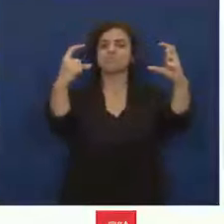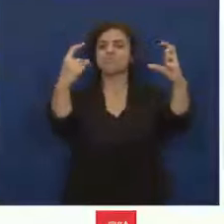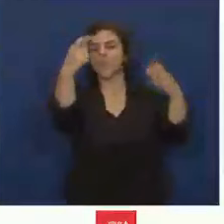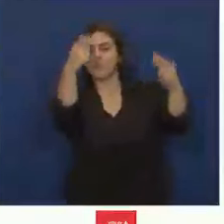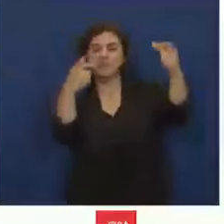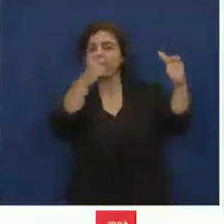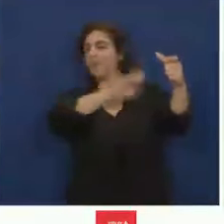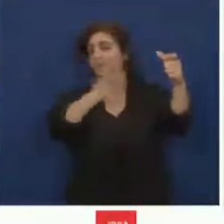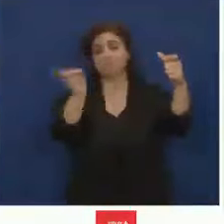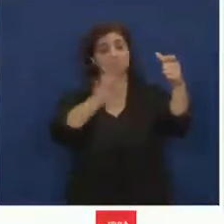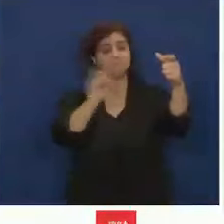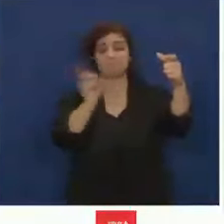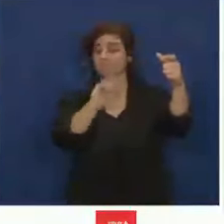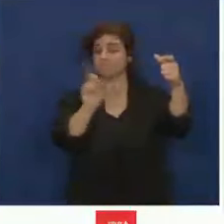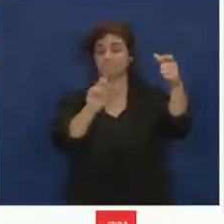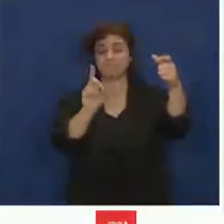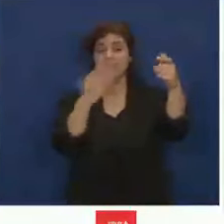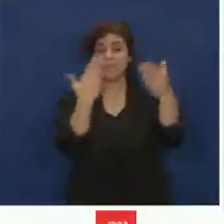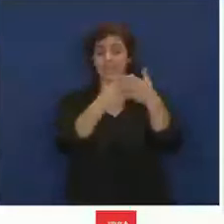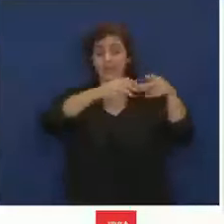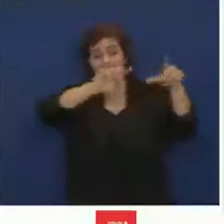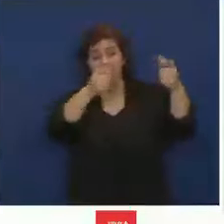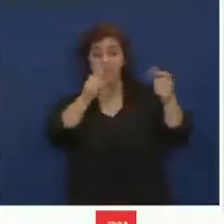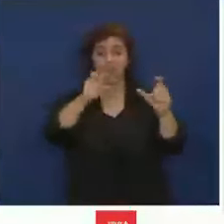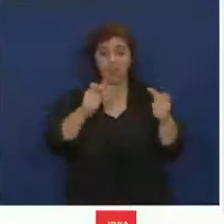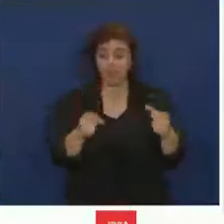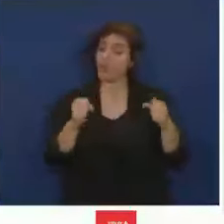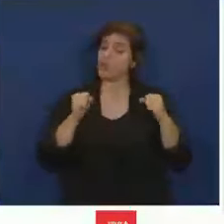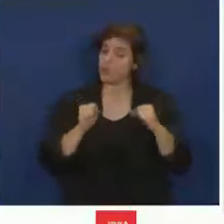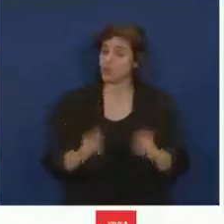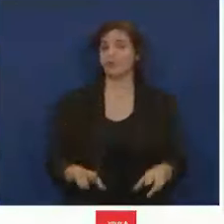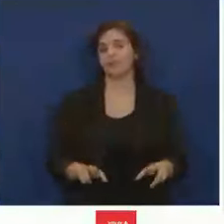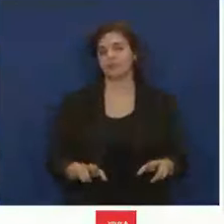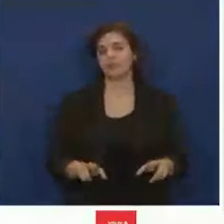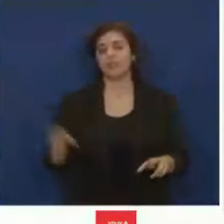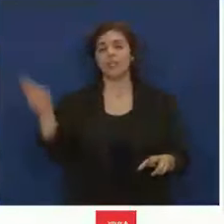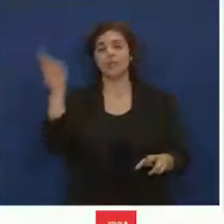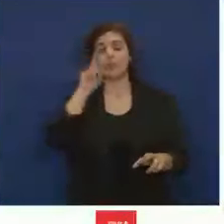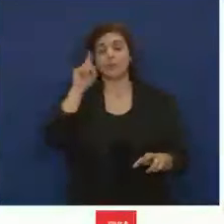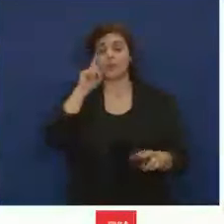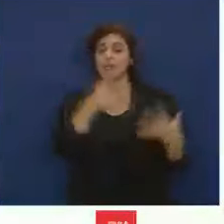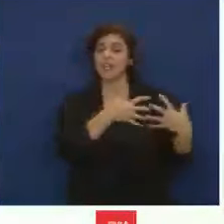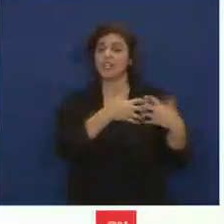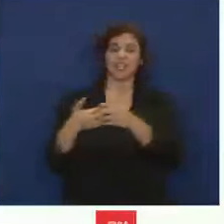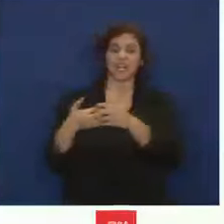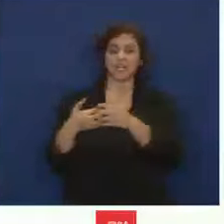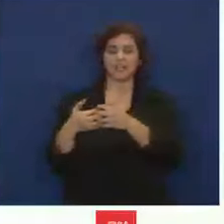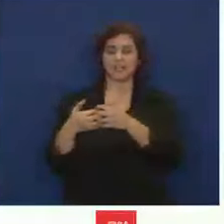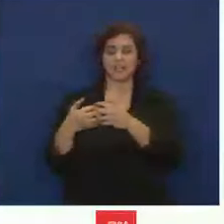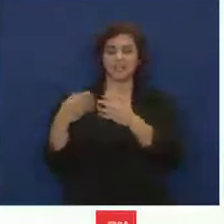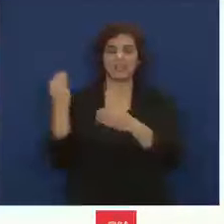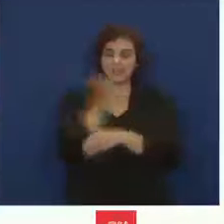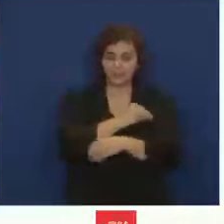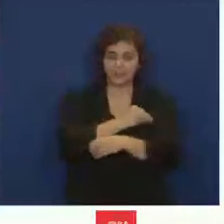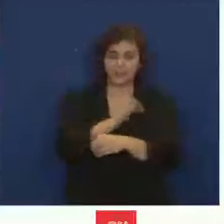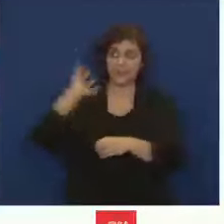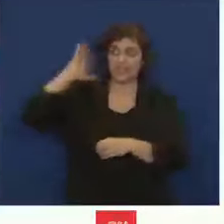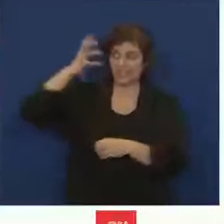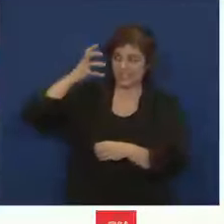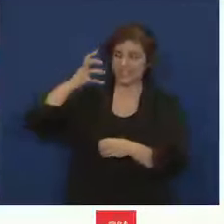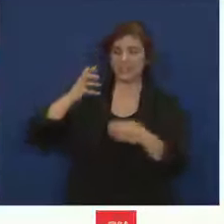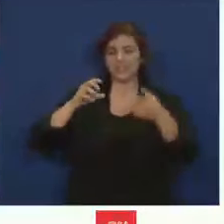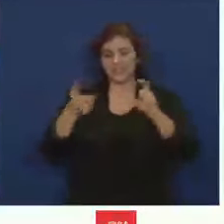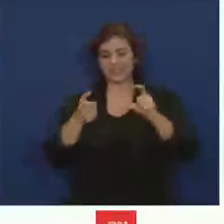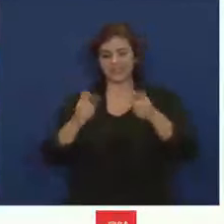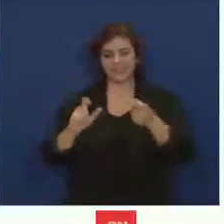stable et l'évolution des désordres est certaine, ne serait-ce que par l'action du gel-dégel. » Les désordres continuent